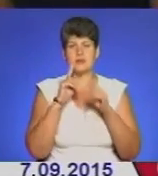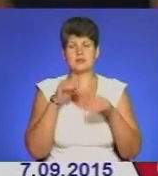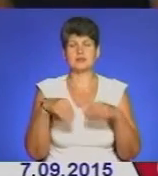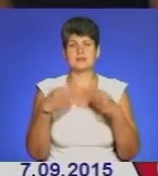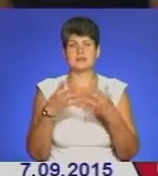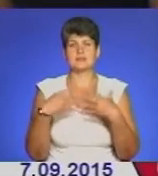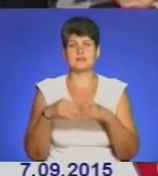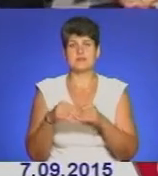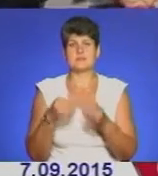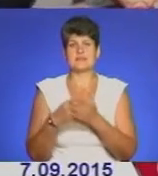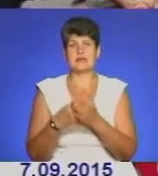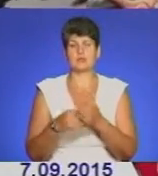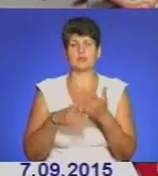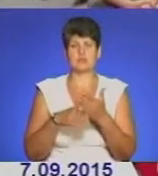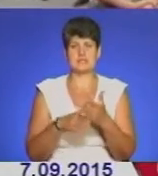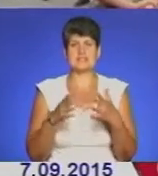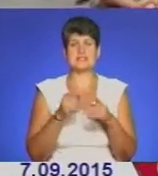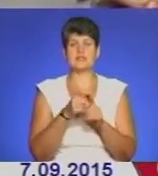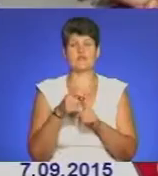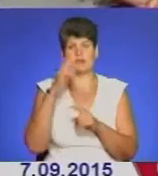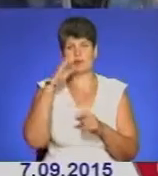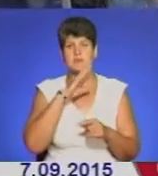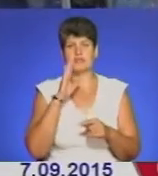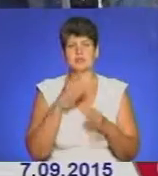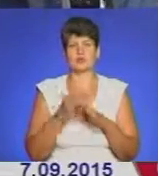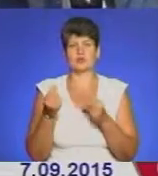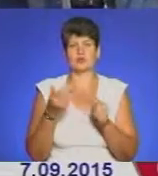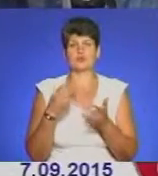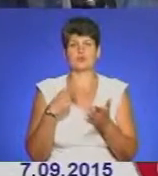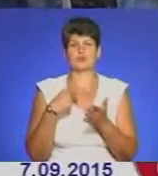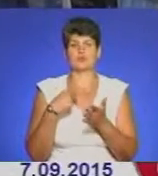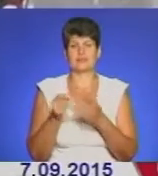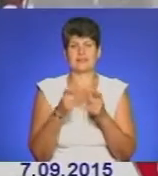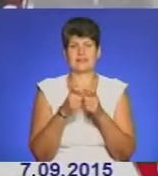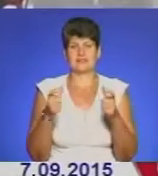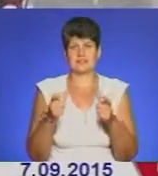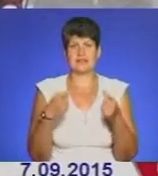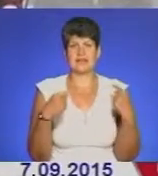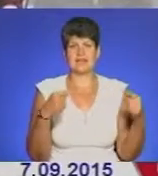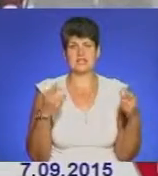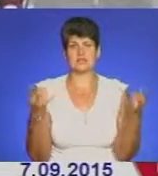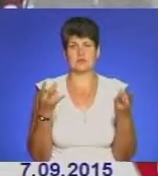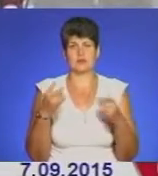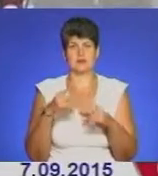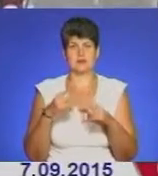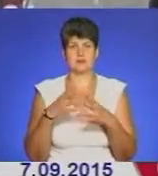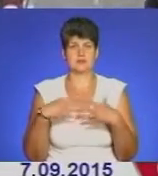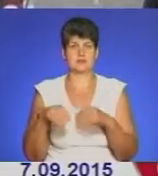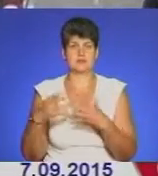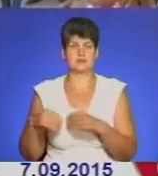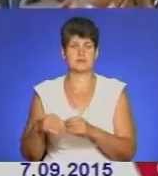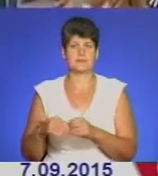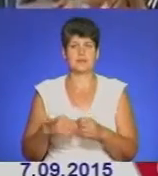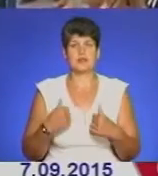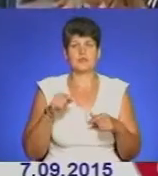сім'ям матеріальну допомогу. За словами батьків, частину коштів витратили на придбання квитків, решту – на потреби родин. Цього року